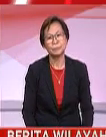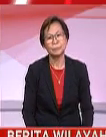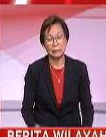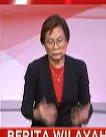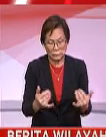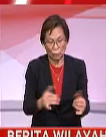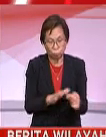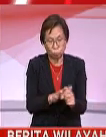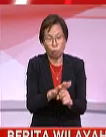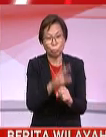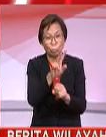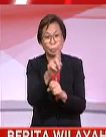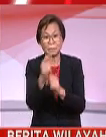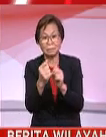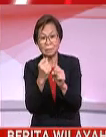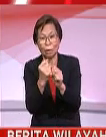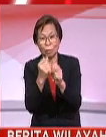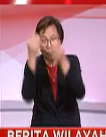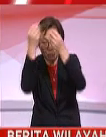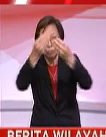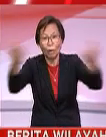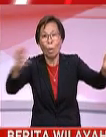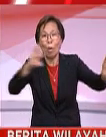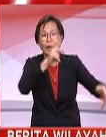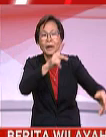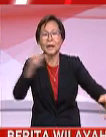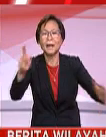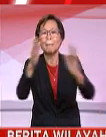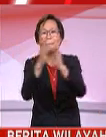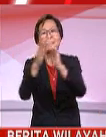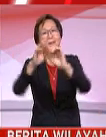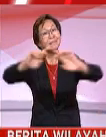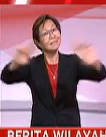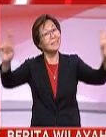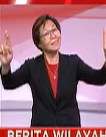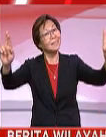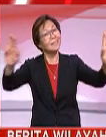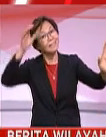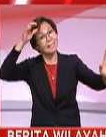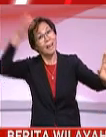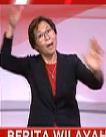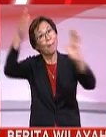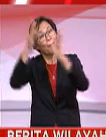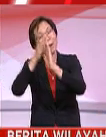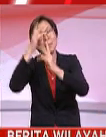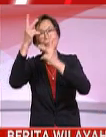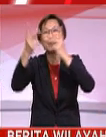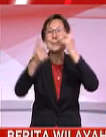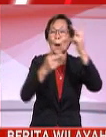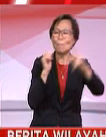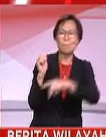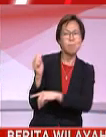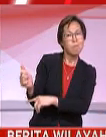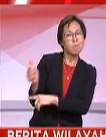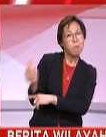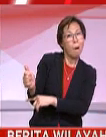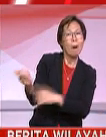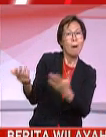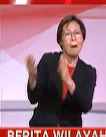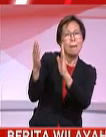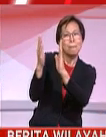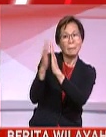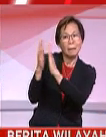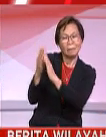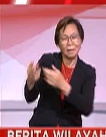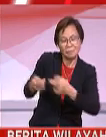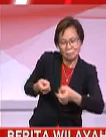Hari ini genap 21 tahun pengisytiharan Kota Kinabalu sebagai bandaraya. Berkonsepkan Bandaraya Peranginan Semula Jadi, bandaraya yang ditadbir